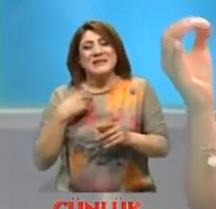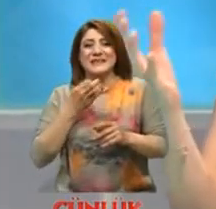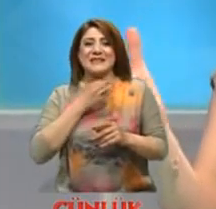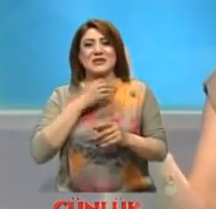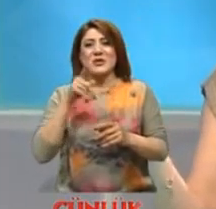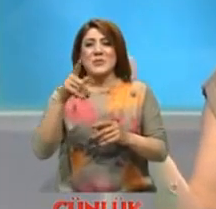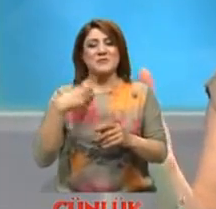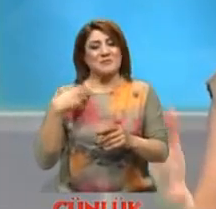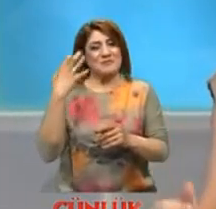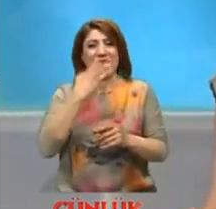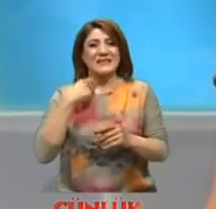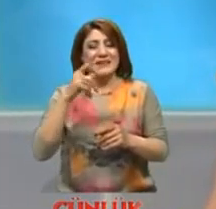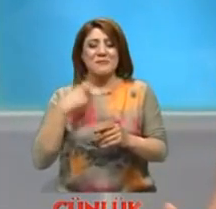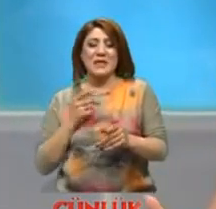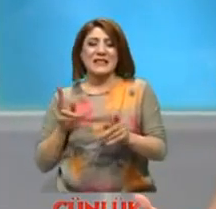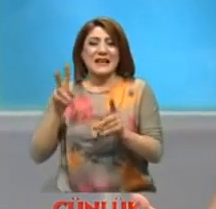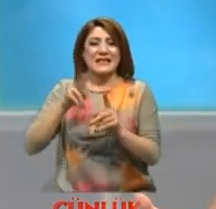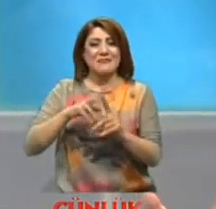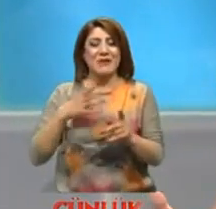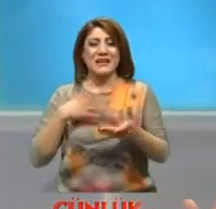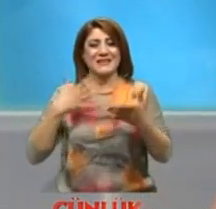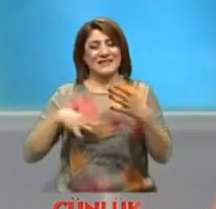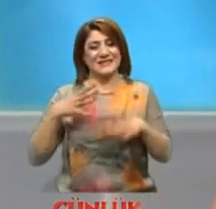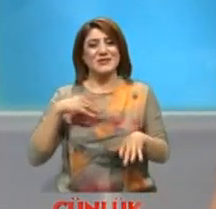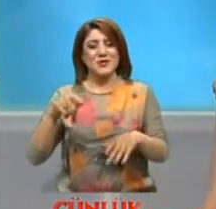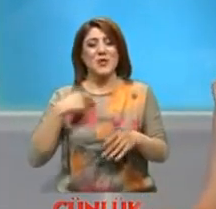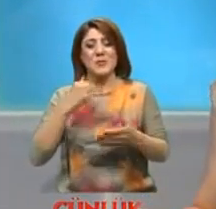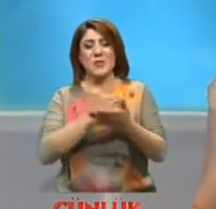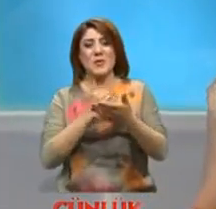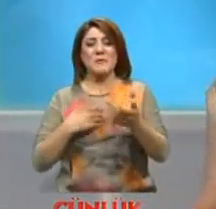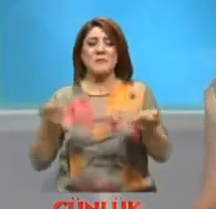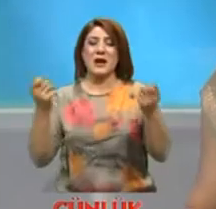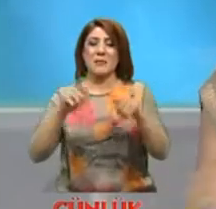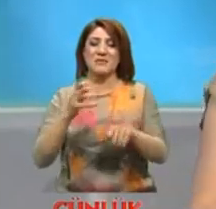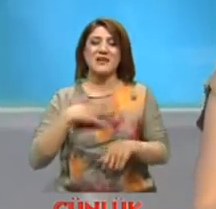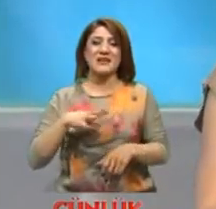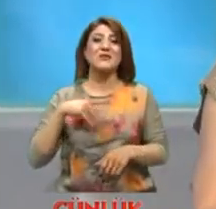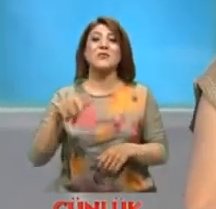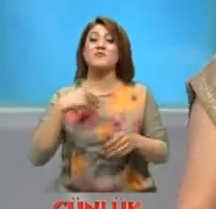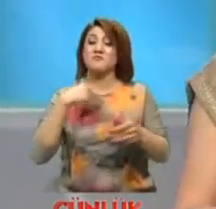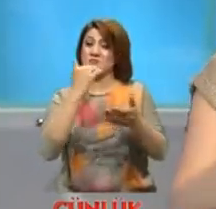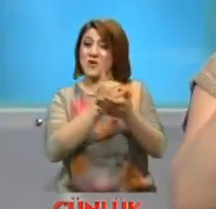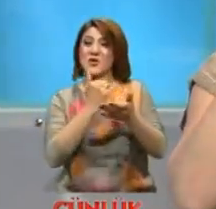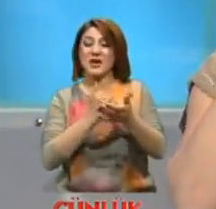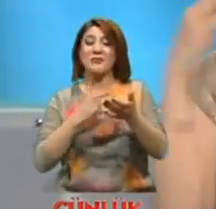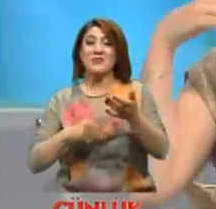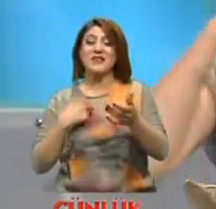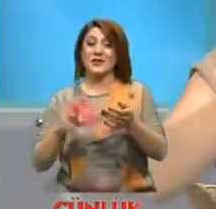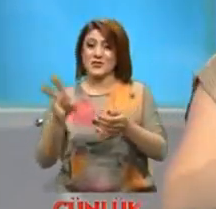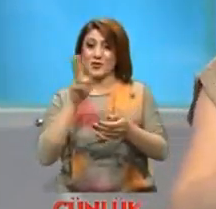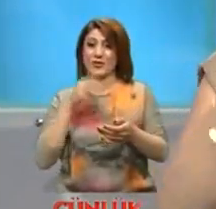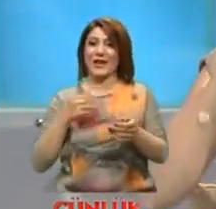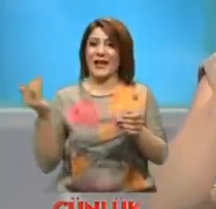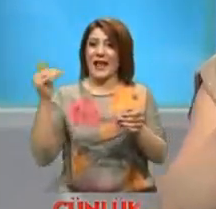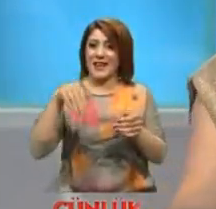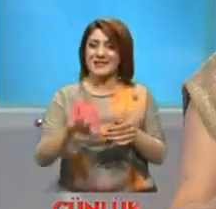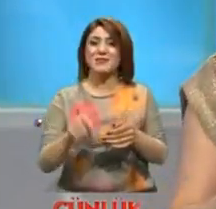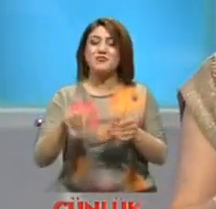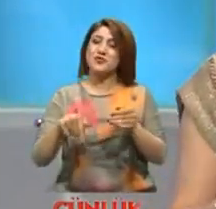sana vokal yapmak istiyorum. Zevkle, programı zevkle, bu şekilde kapatalım. Zevkle. İstiyorum izin verirsen. Efendim programımızın sonuna